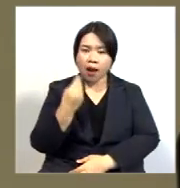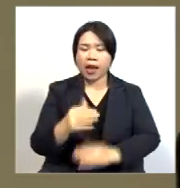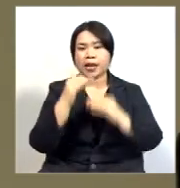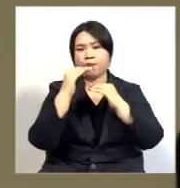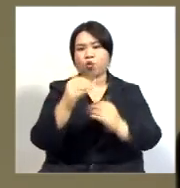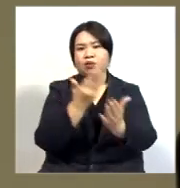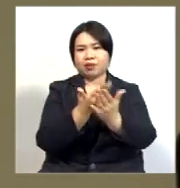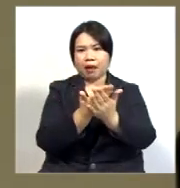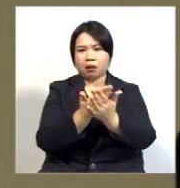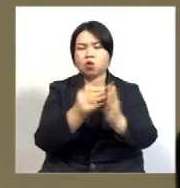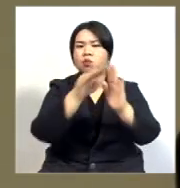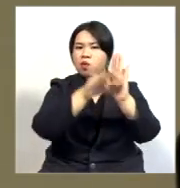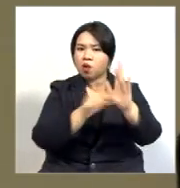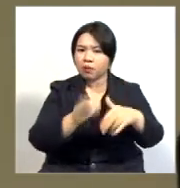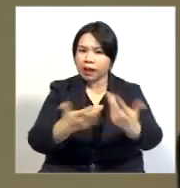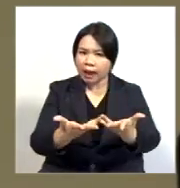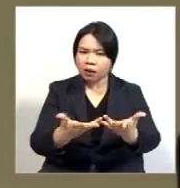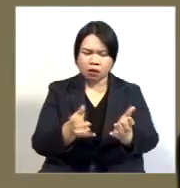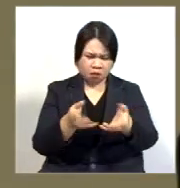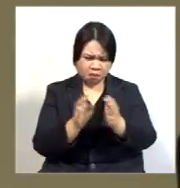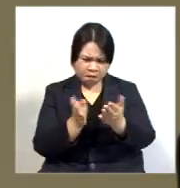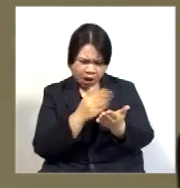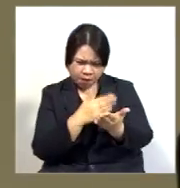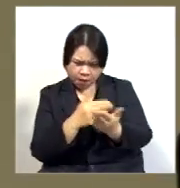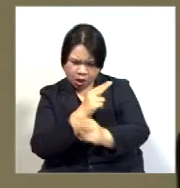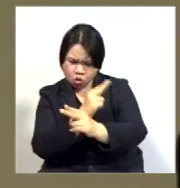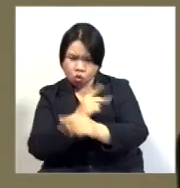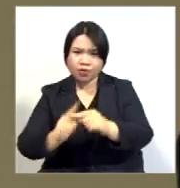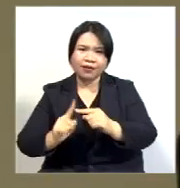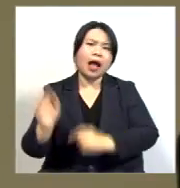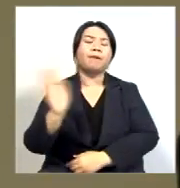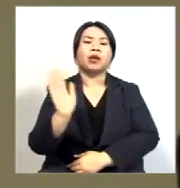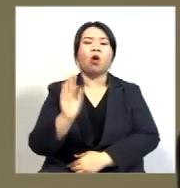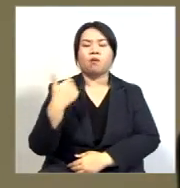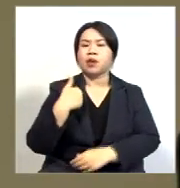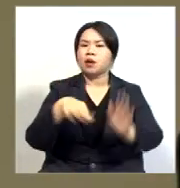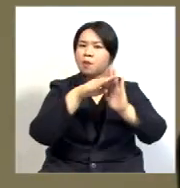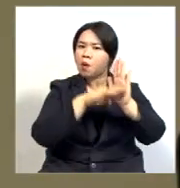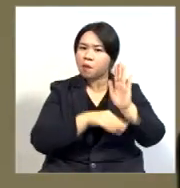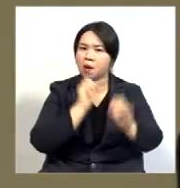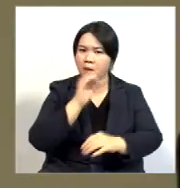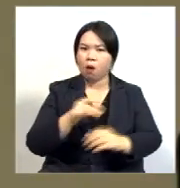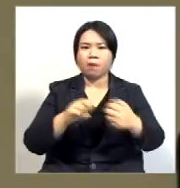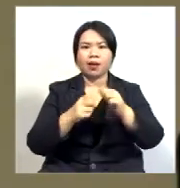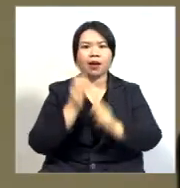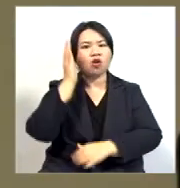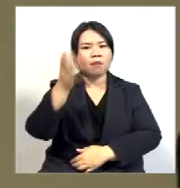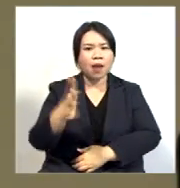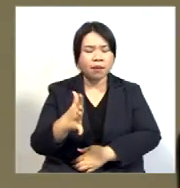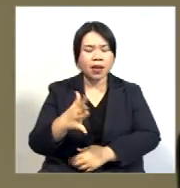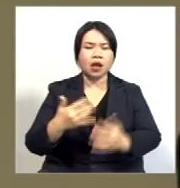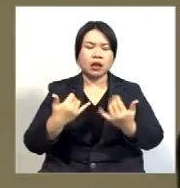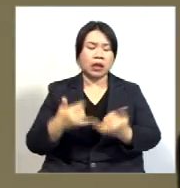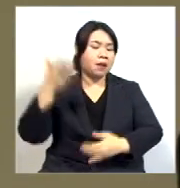คาอย่างไรไม่ต้องเปิดตำราไม่ต้องเปิดสูตรคณิตศาสตร์ไม่ต้องตีความเพราะปัญหาอนาคตจะไม่มีทั้งอดีตปัจจุบันอนา